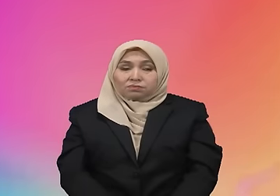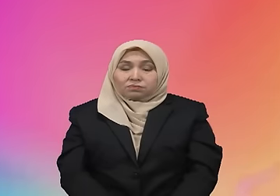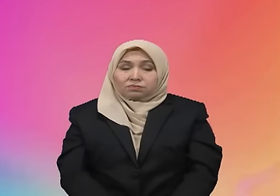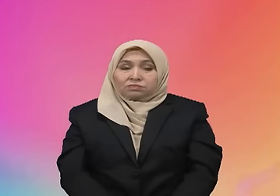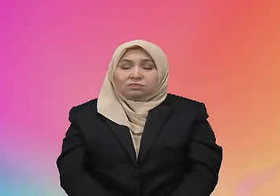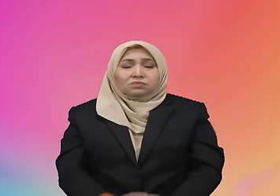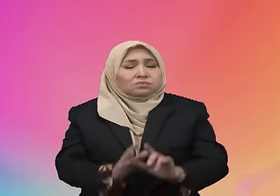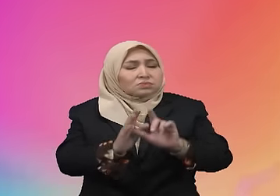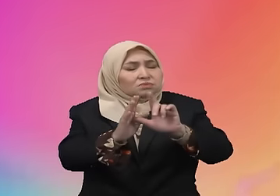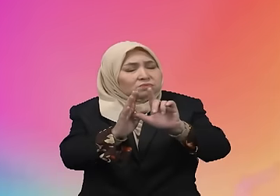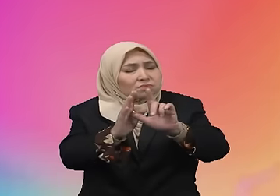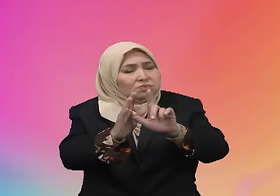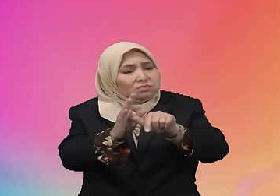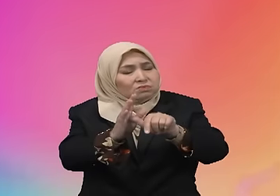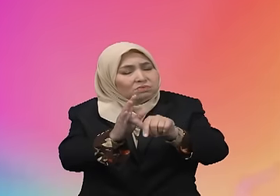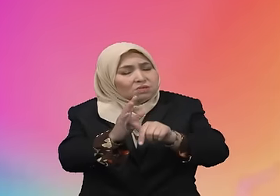Falam